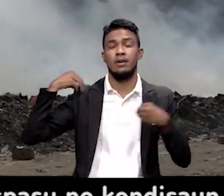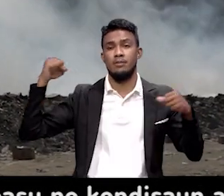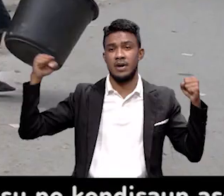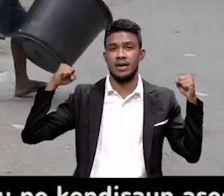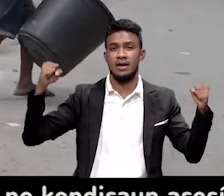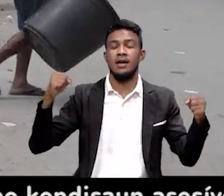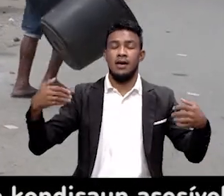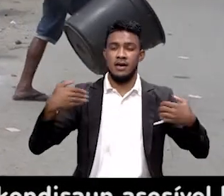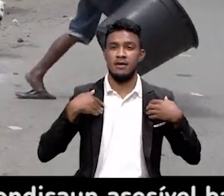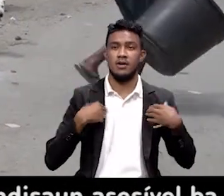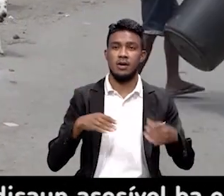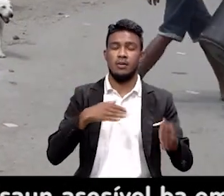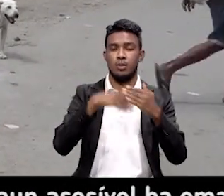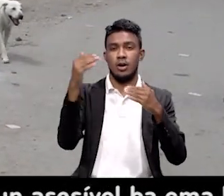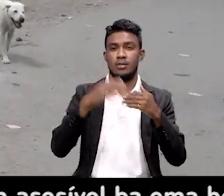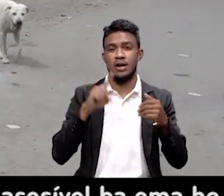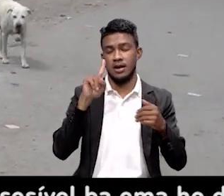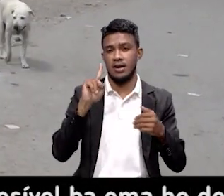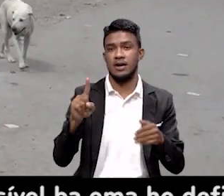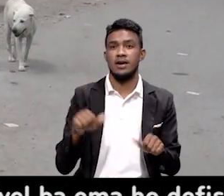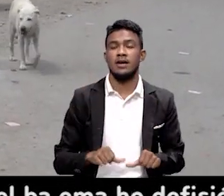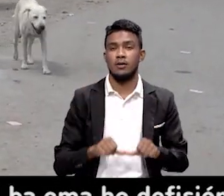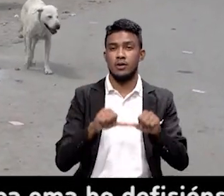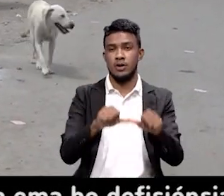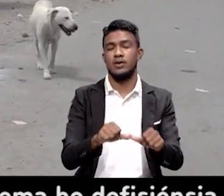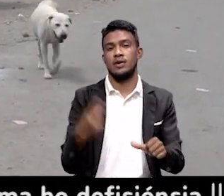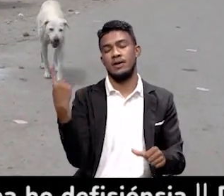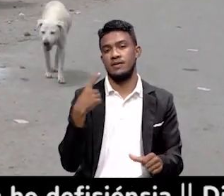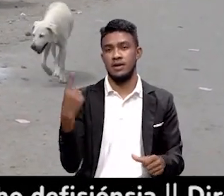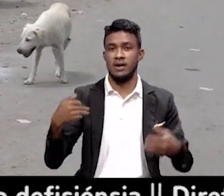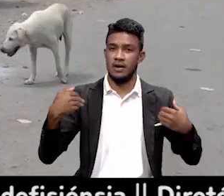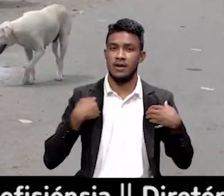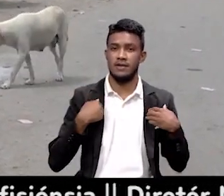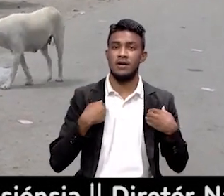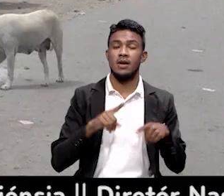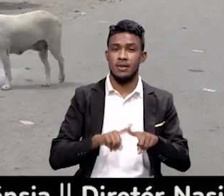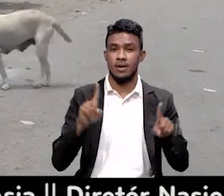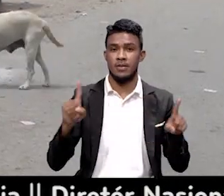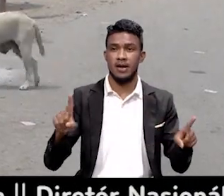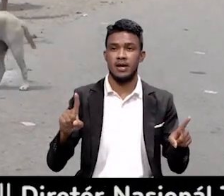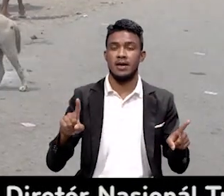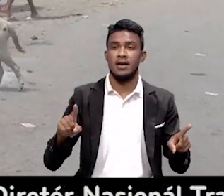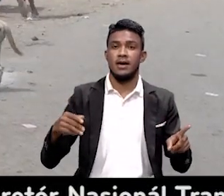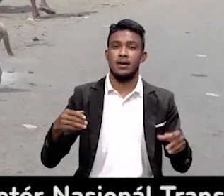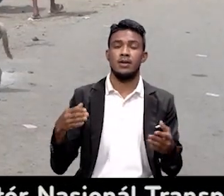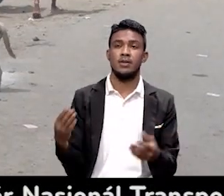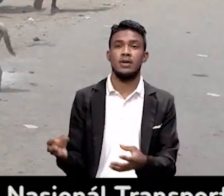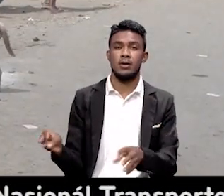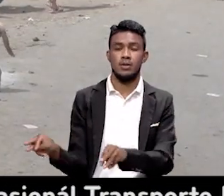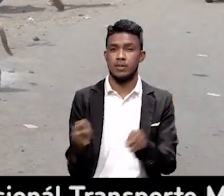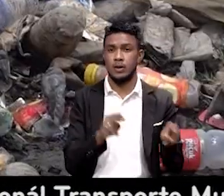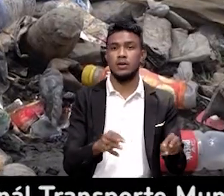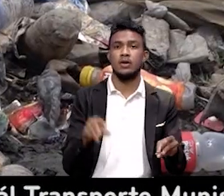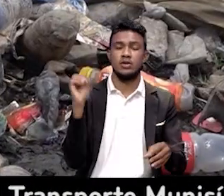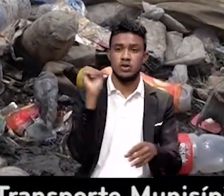ne, problema ne sena fatin kontinua iha. Karik tamba jestaun atu zere lisu iha